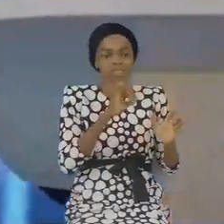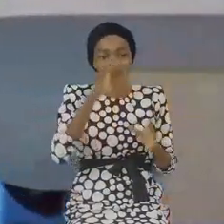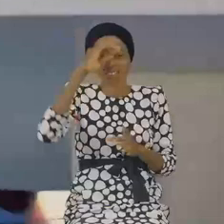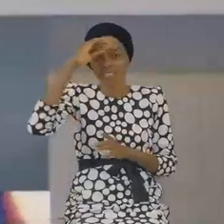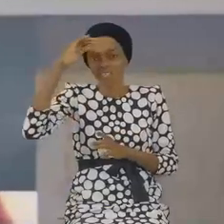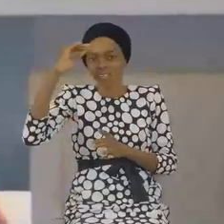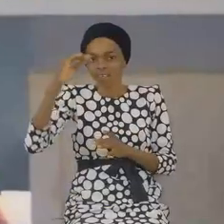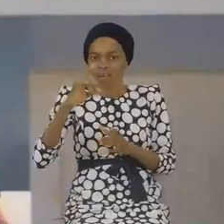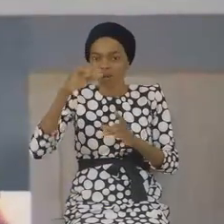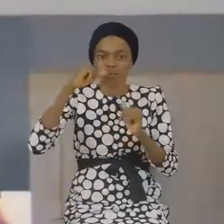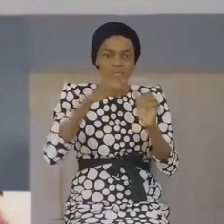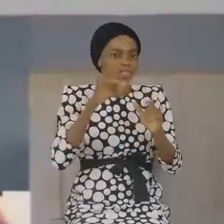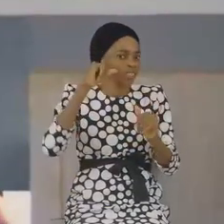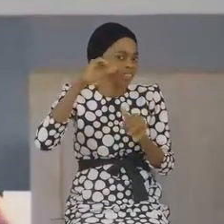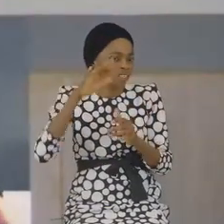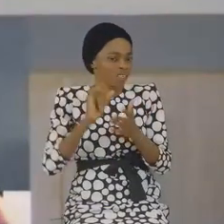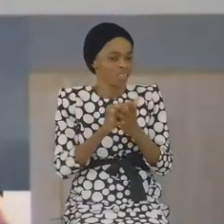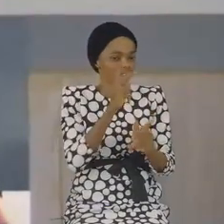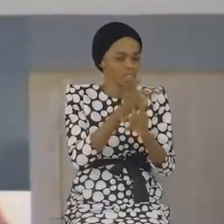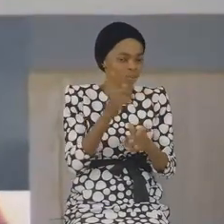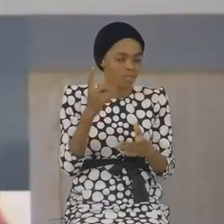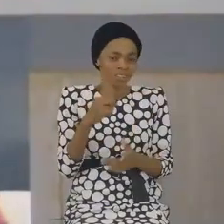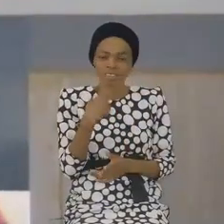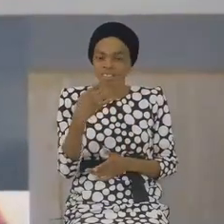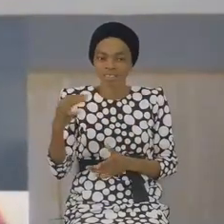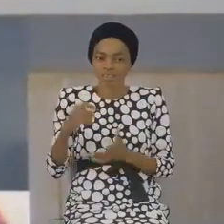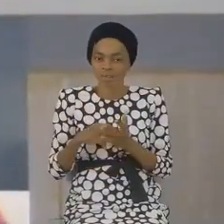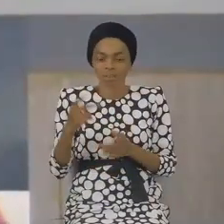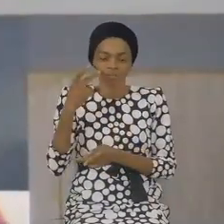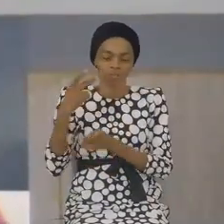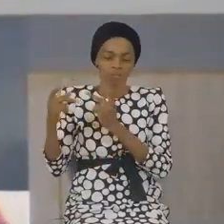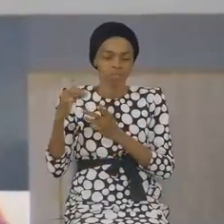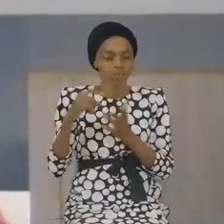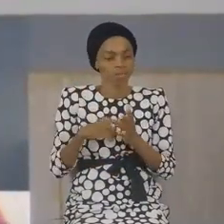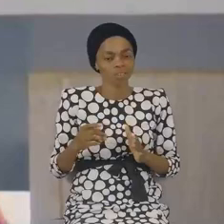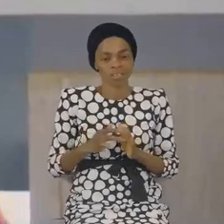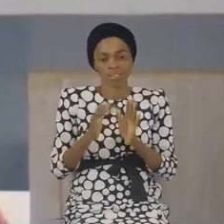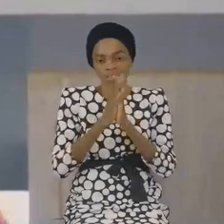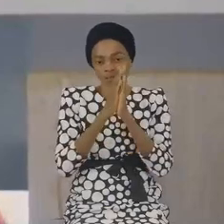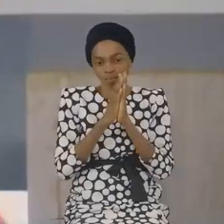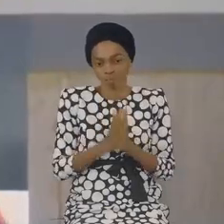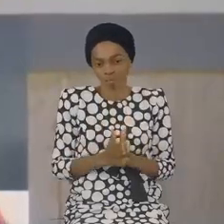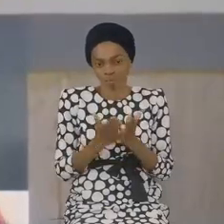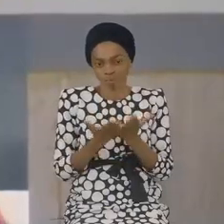paroles, qui garde les paroles de la prophétie de ce livre.